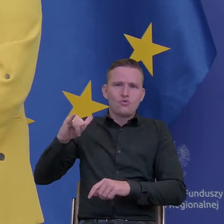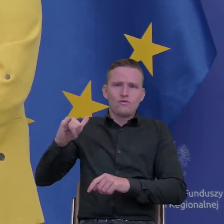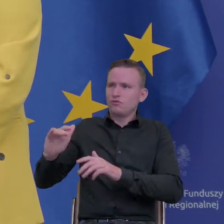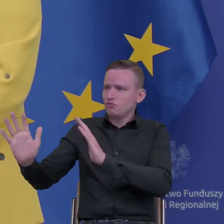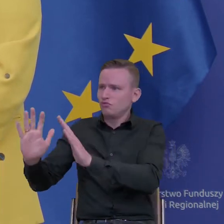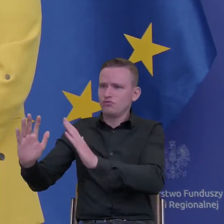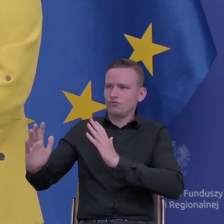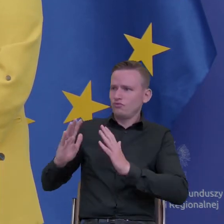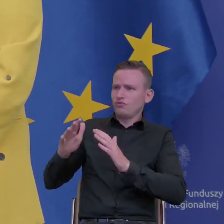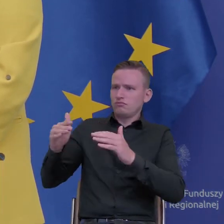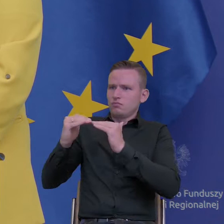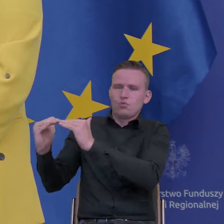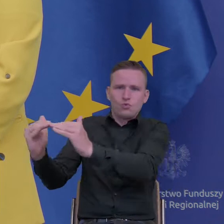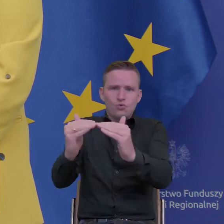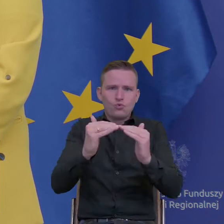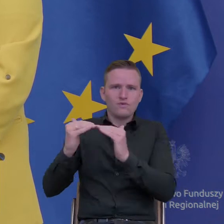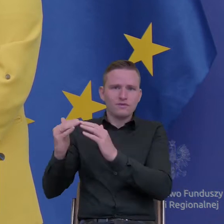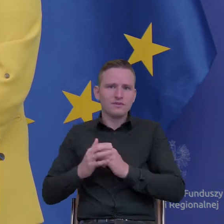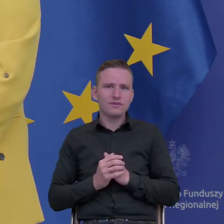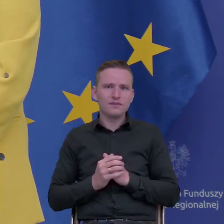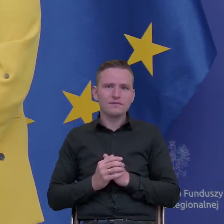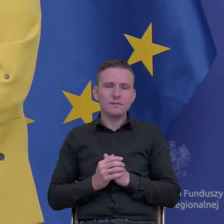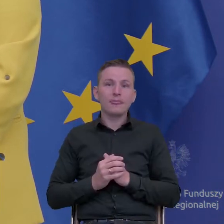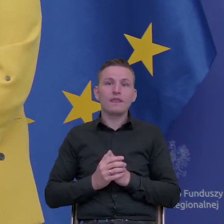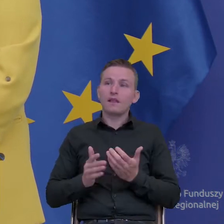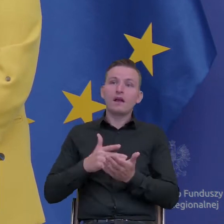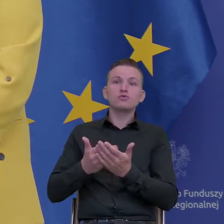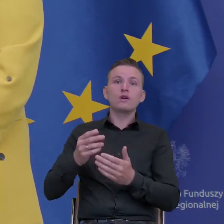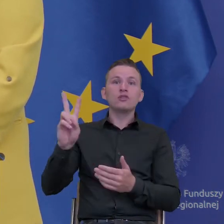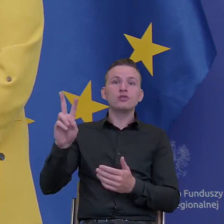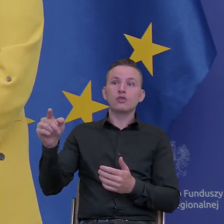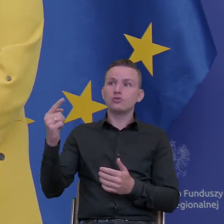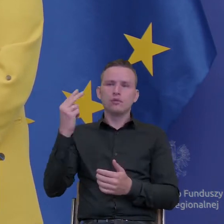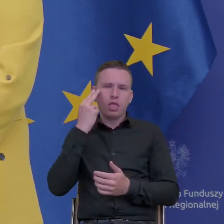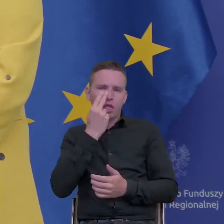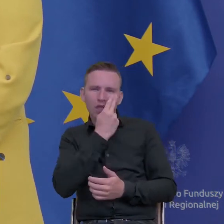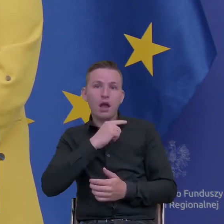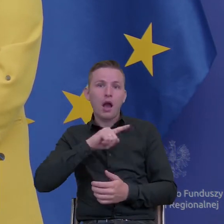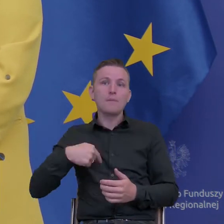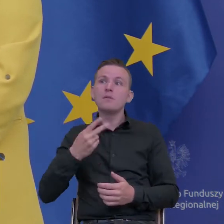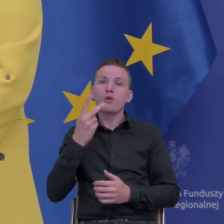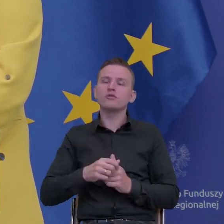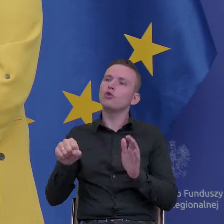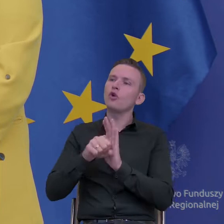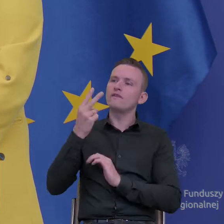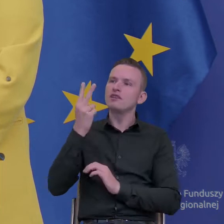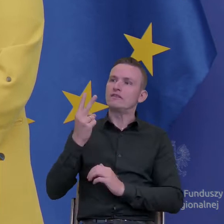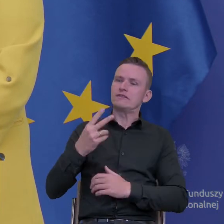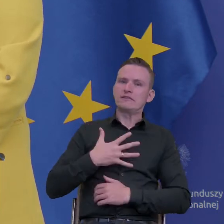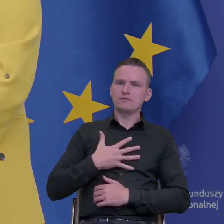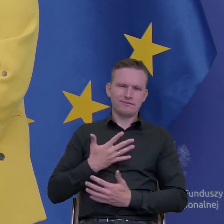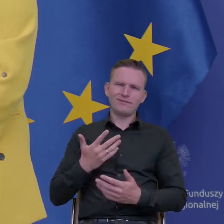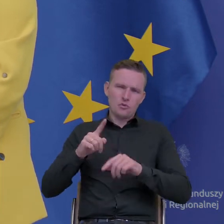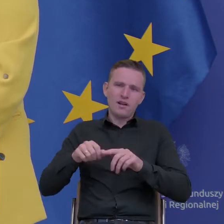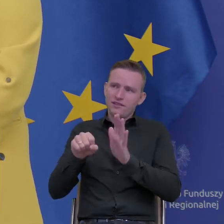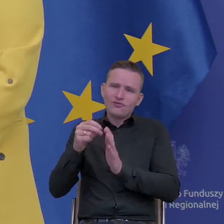Ja musiałam się tego nauczyć, ale to właśnie te państwa prace, przebywanie